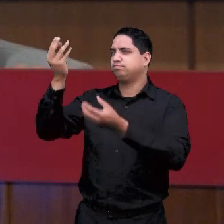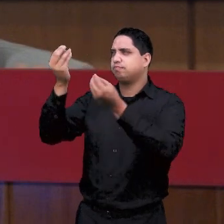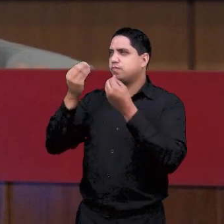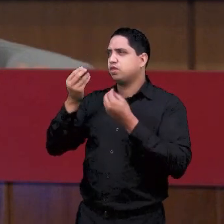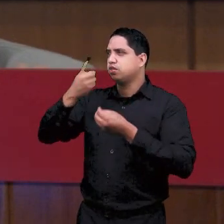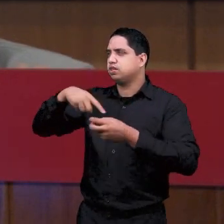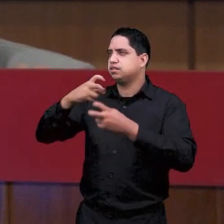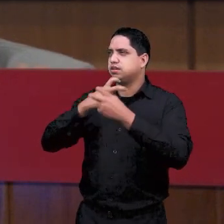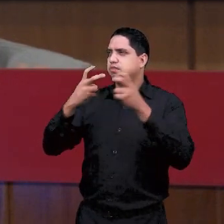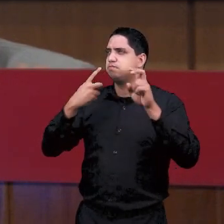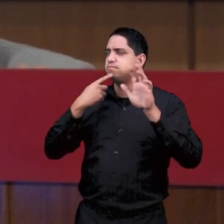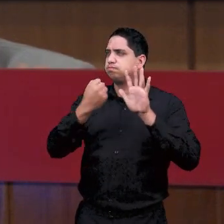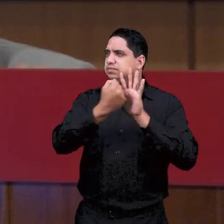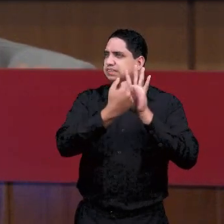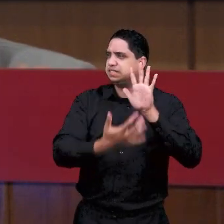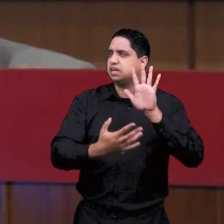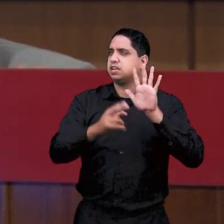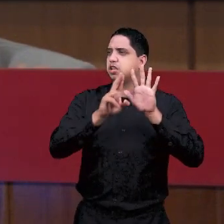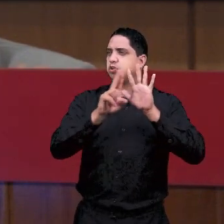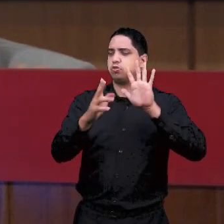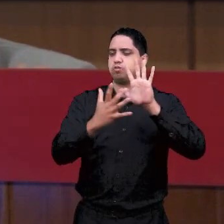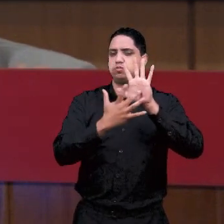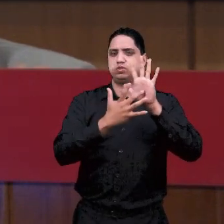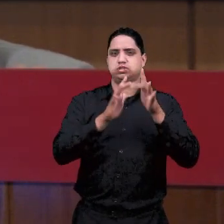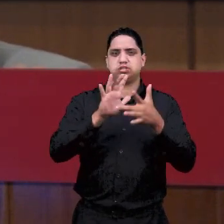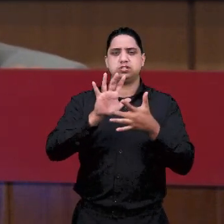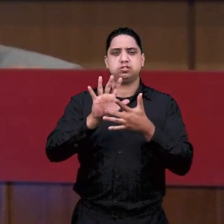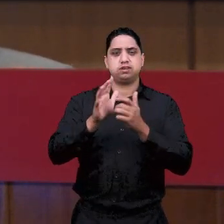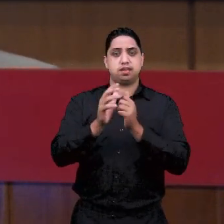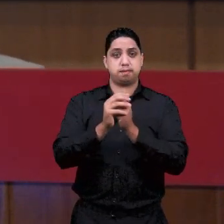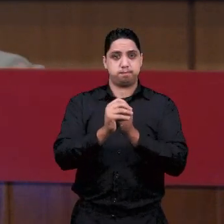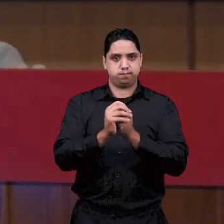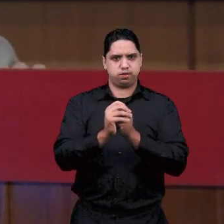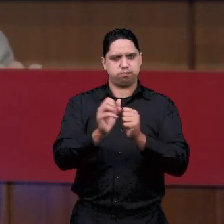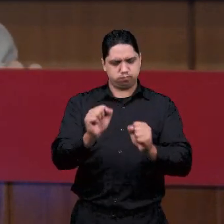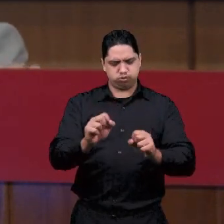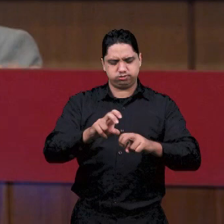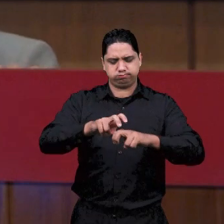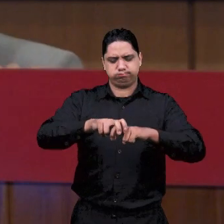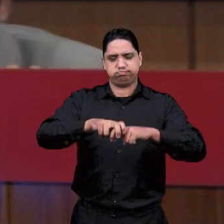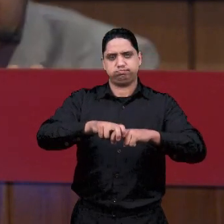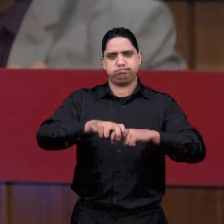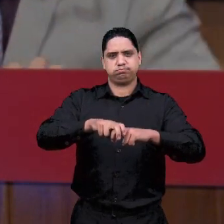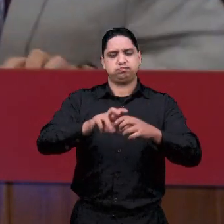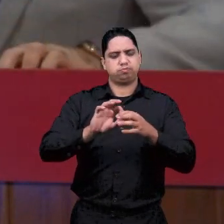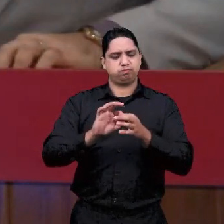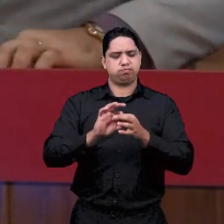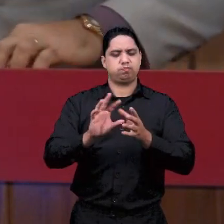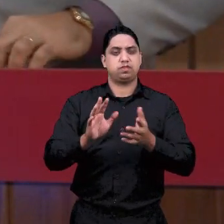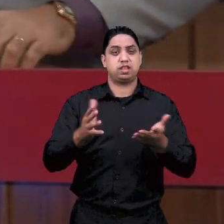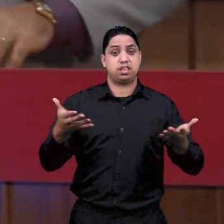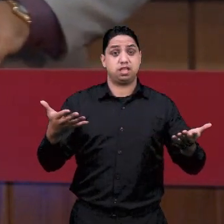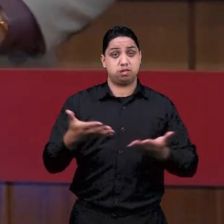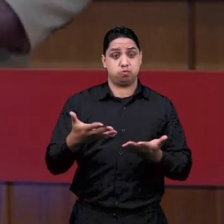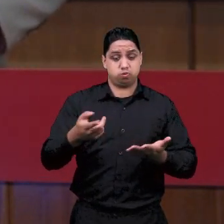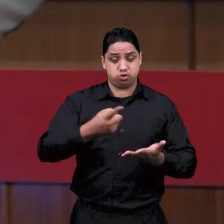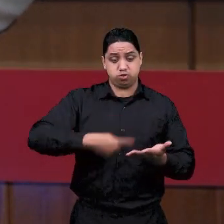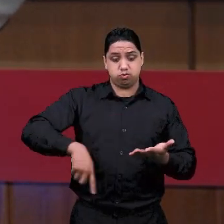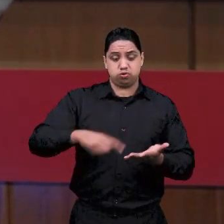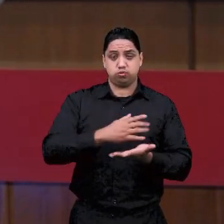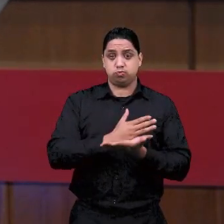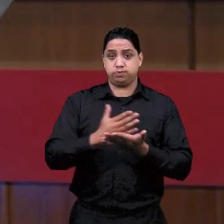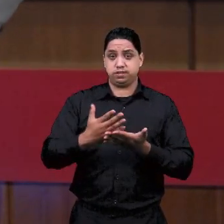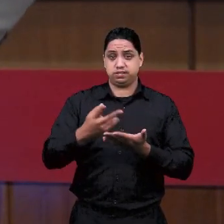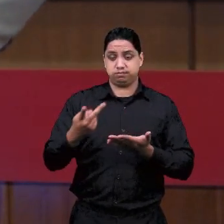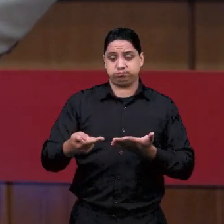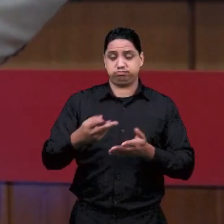la prière que nous faisons par le sang et au nom de Jésus. Amen. Tous peuvent s'asseoir et nous allons commencer cette école